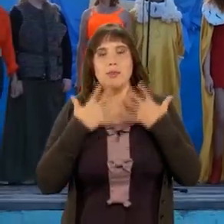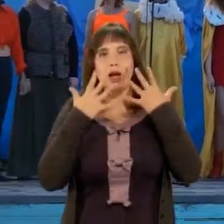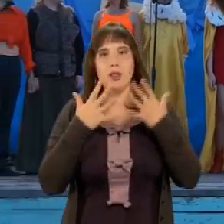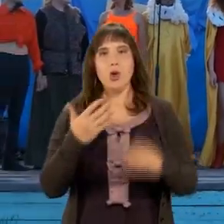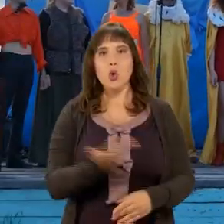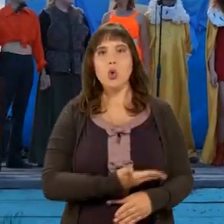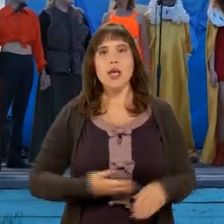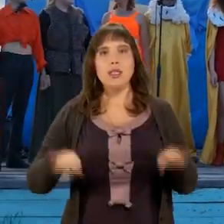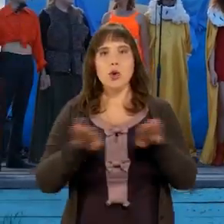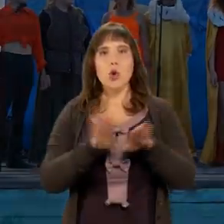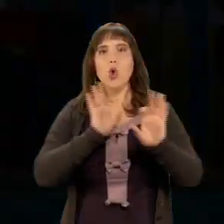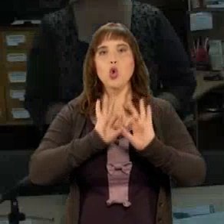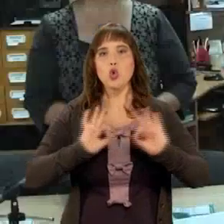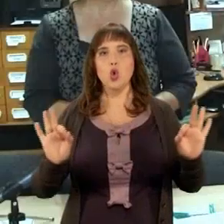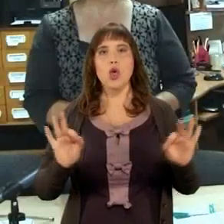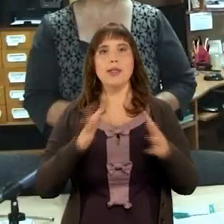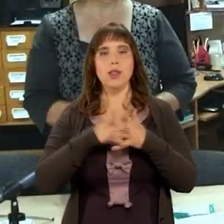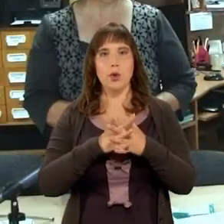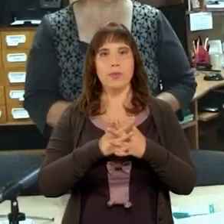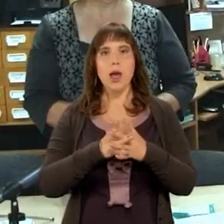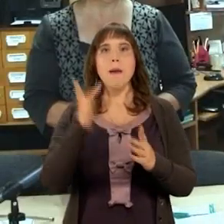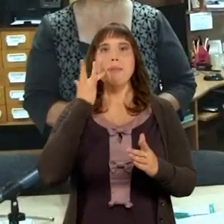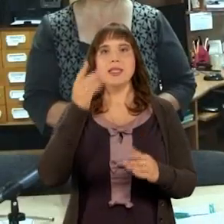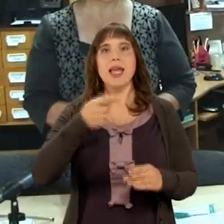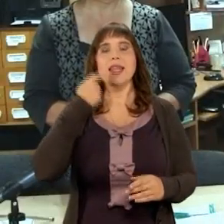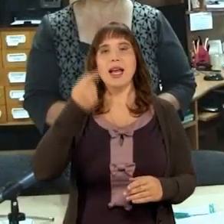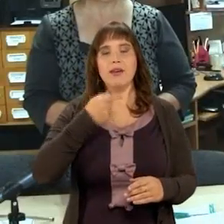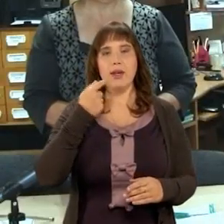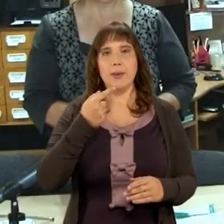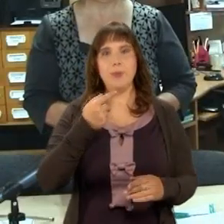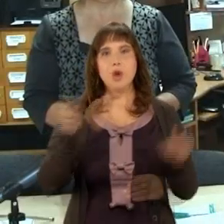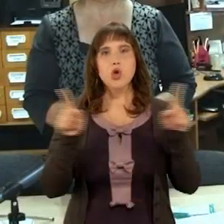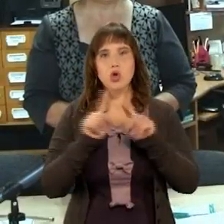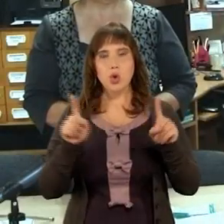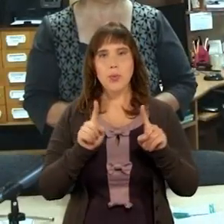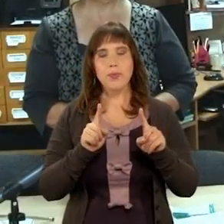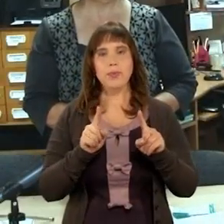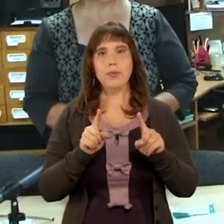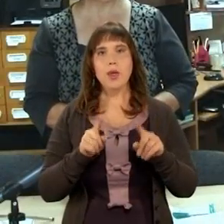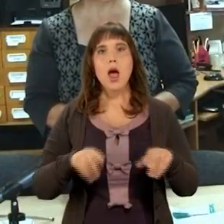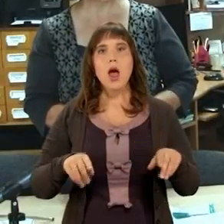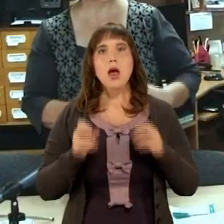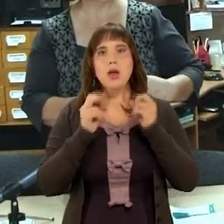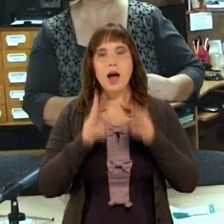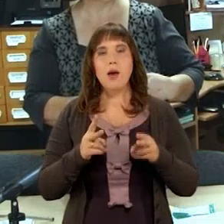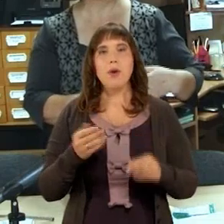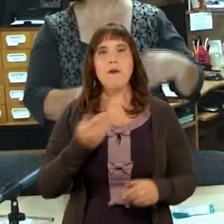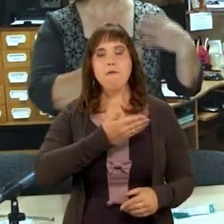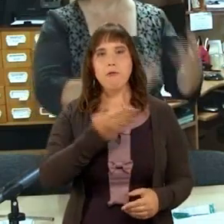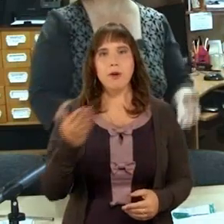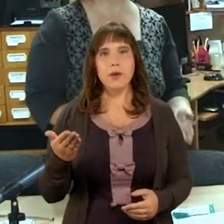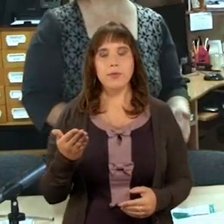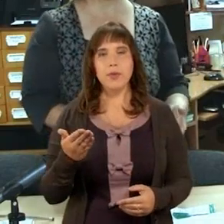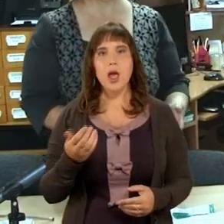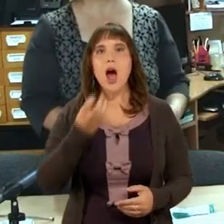распирает. У нас такое крутое село. Мы постоянно им говорим, что все-таки как бы вы